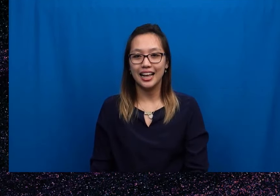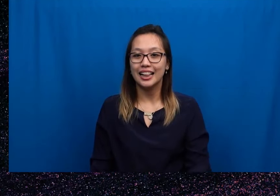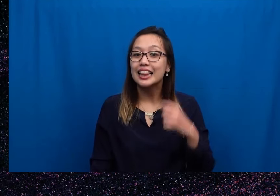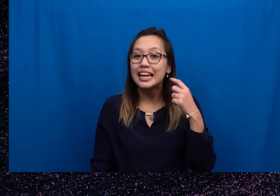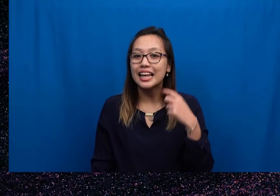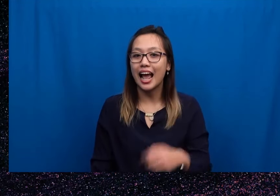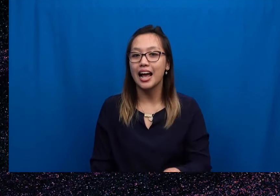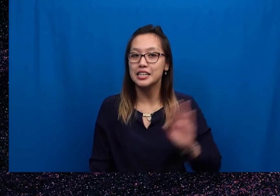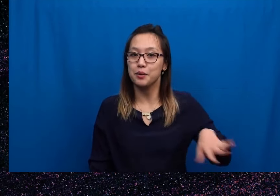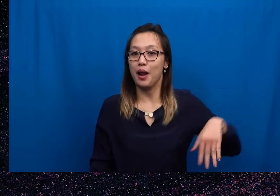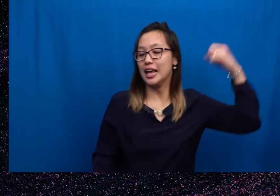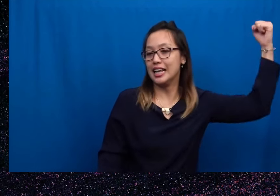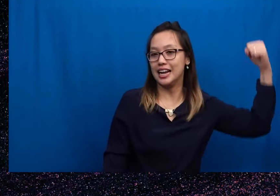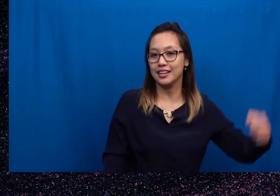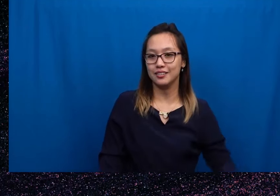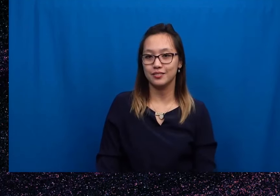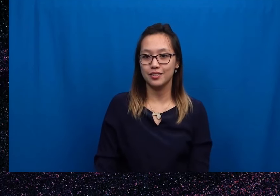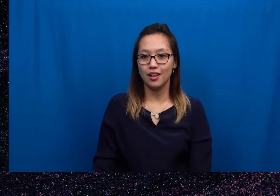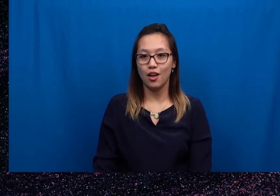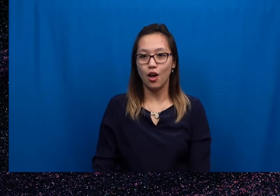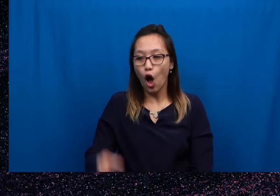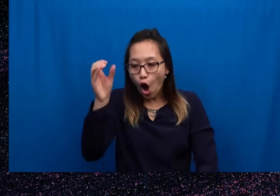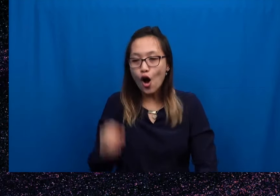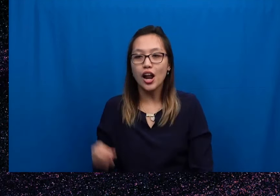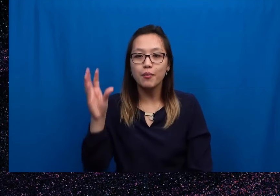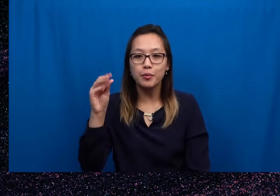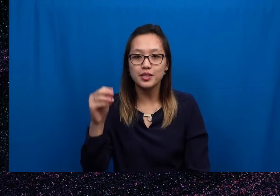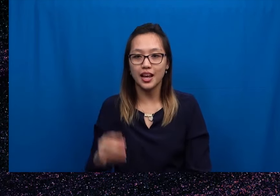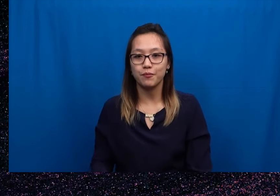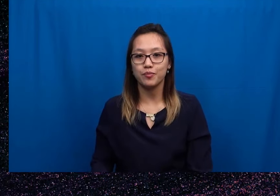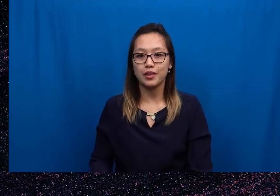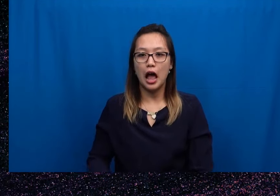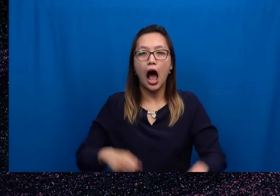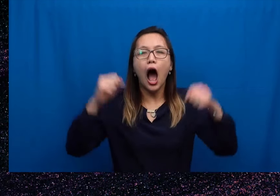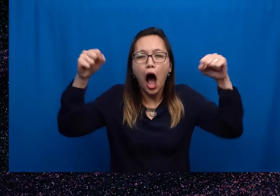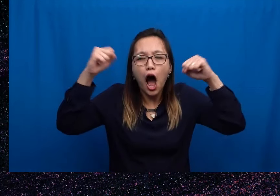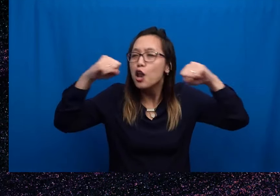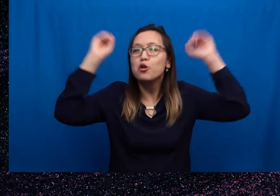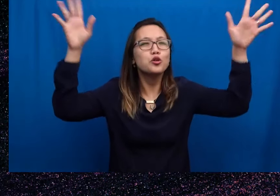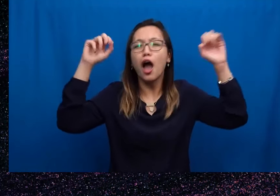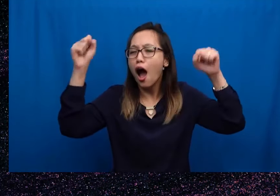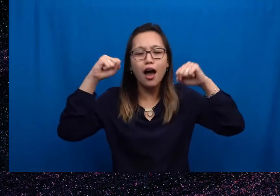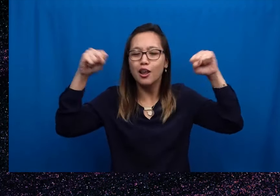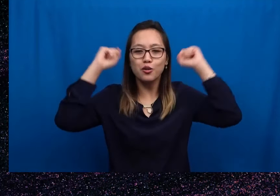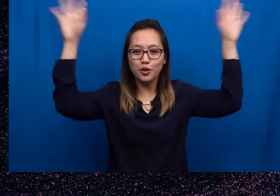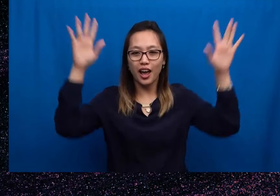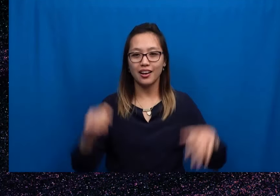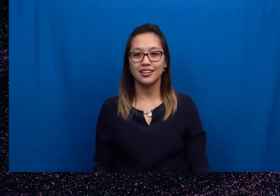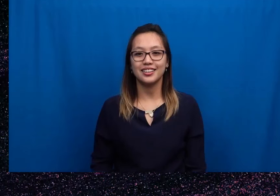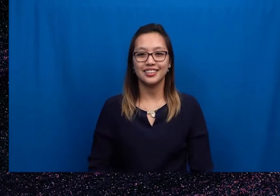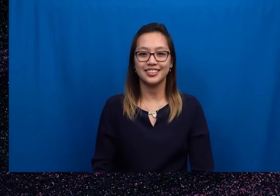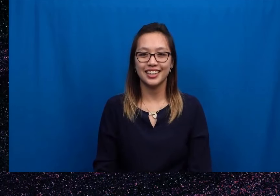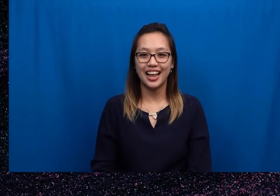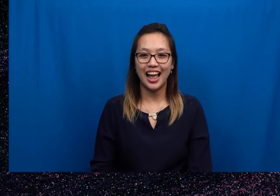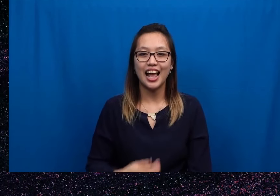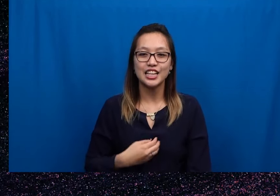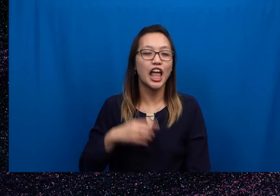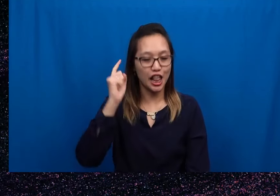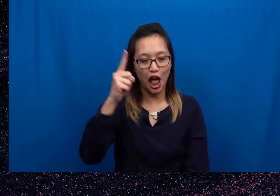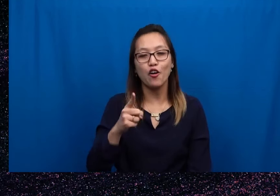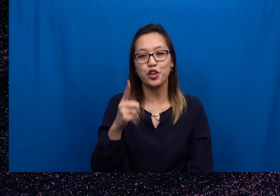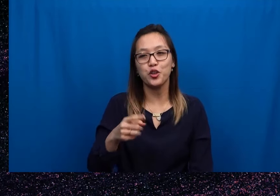suara orang yang begitu dekat berkata haleluya, haleluya, haleluya. Dan saya tahu ini suara Pak Pendeta